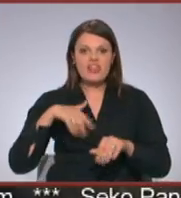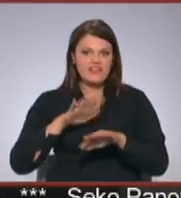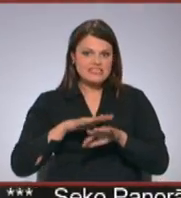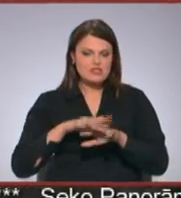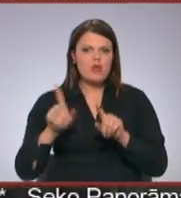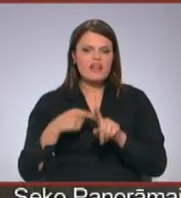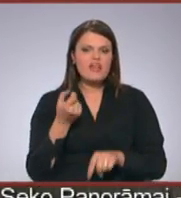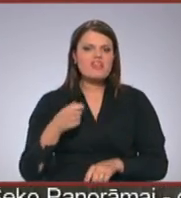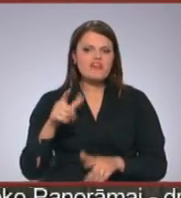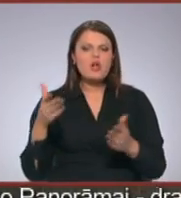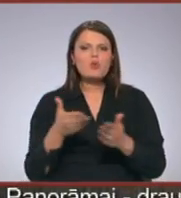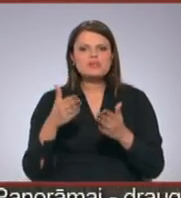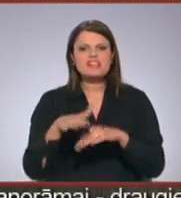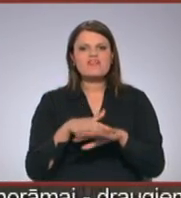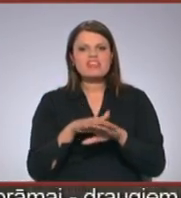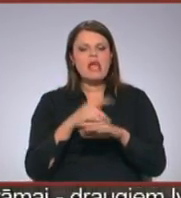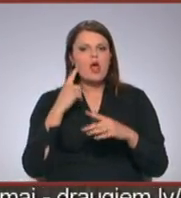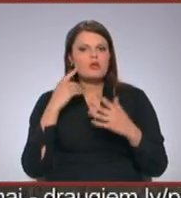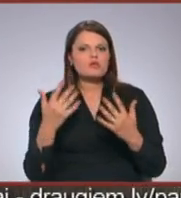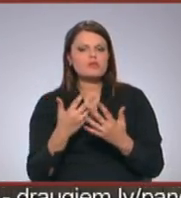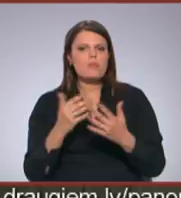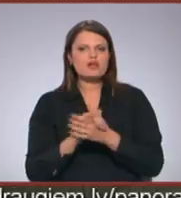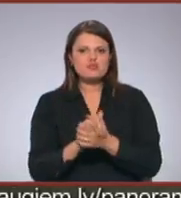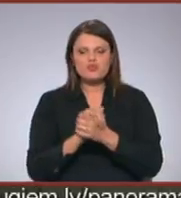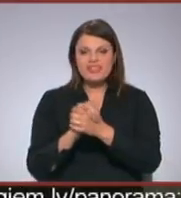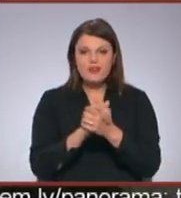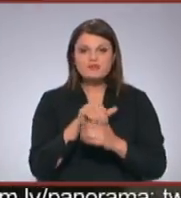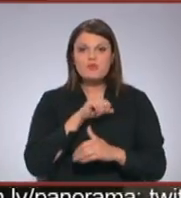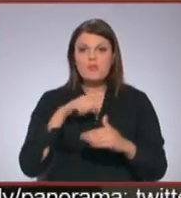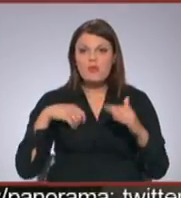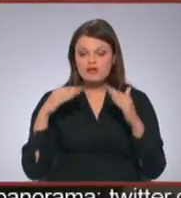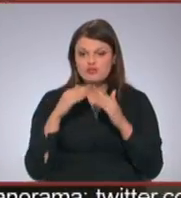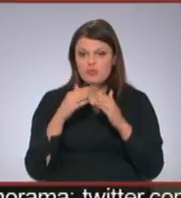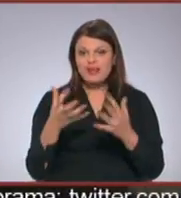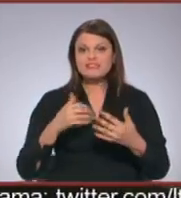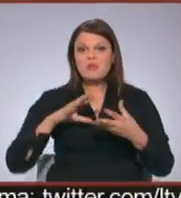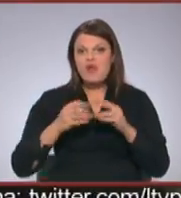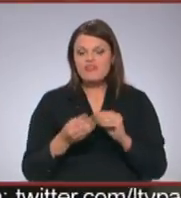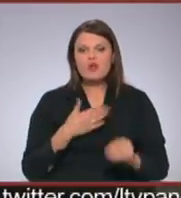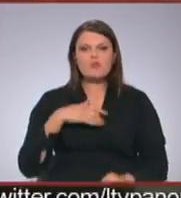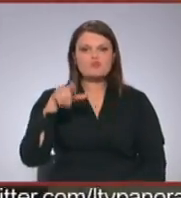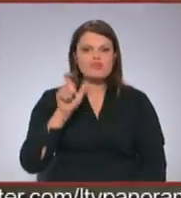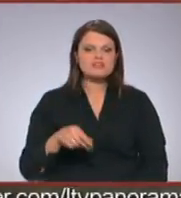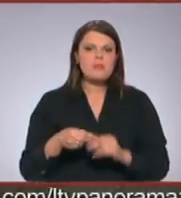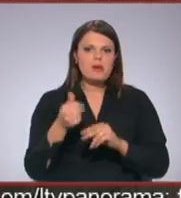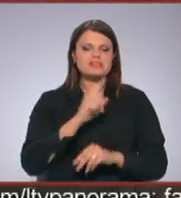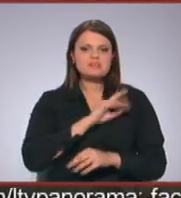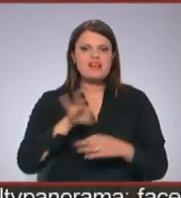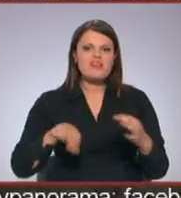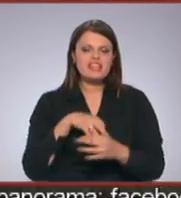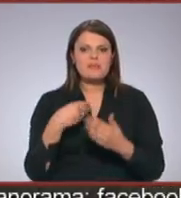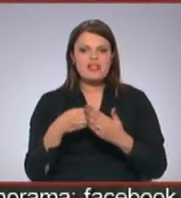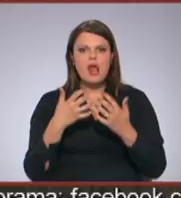Arvien vairāk rosināt videi draudzīgo domāšanu pašu mājās. Tāpēc ņemot vērā mūsu iedzīvotāju maksātspēju, kvadrātmetri